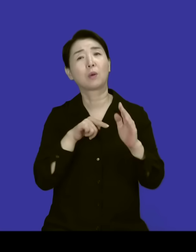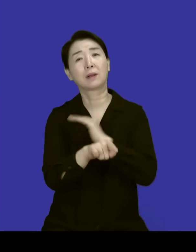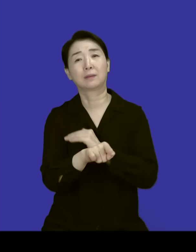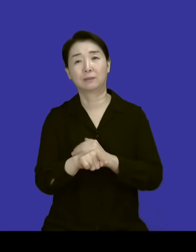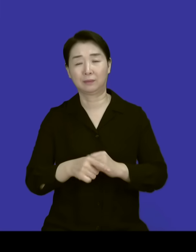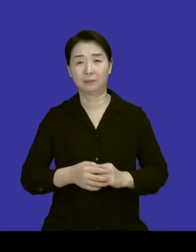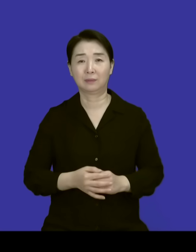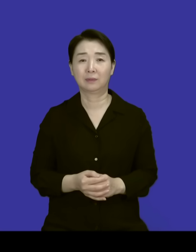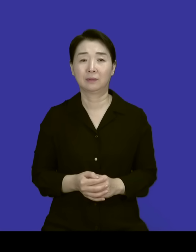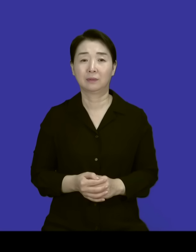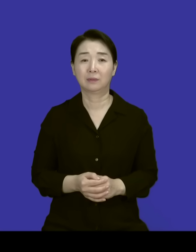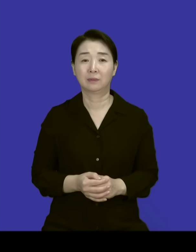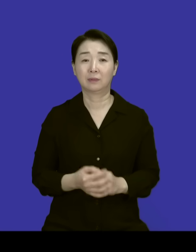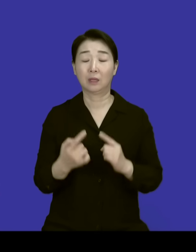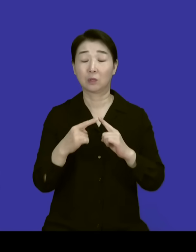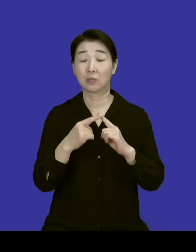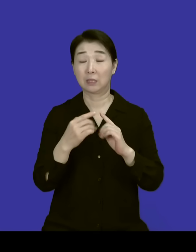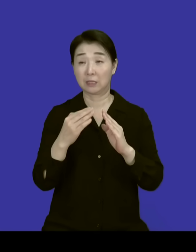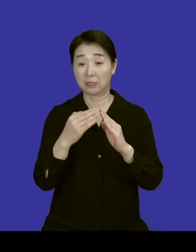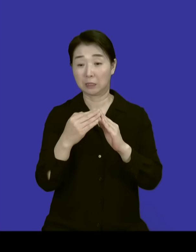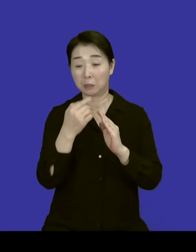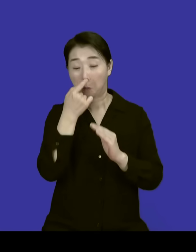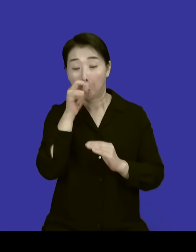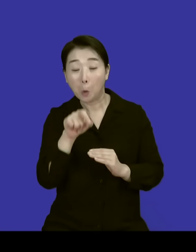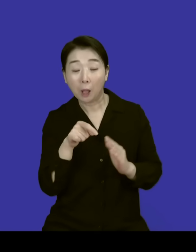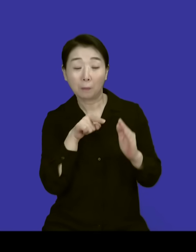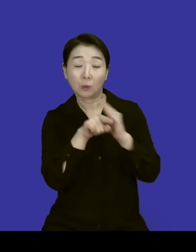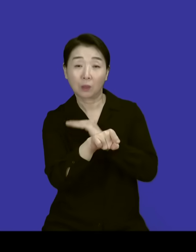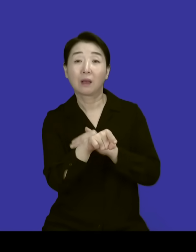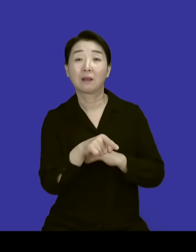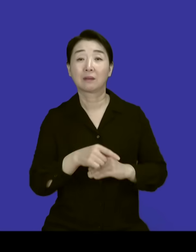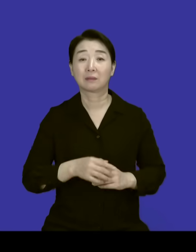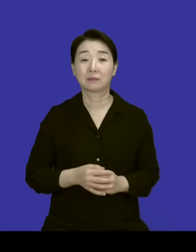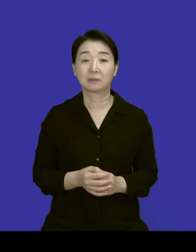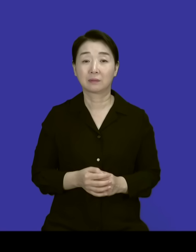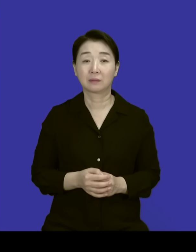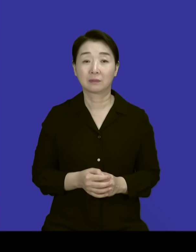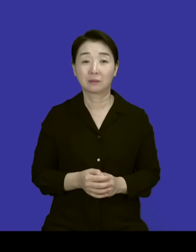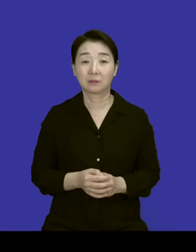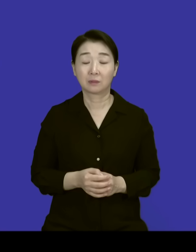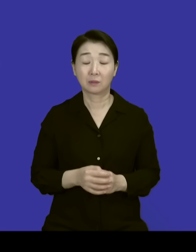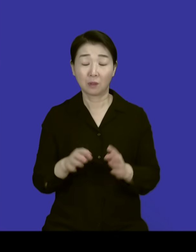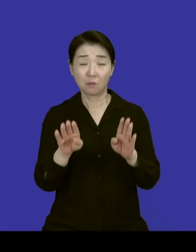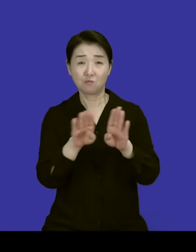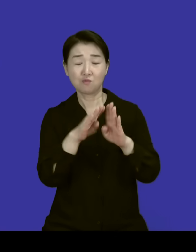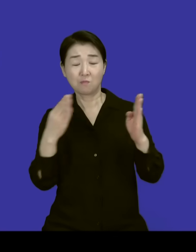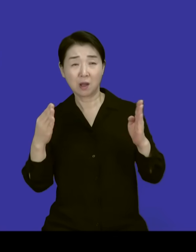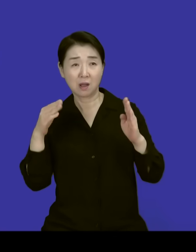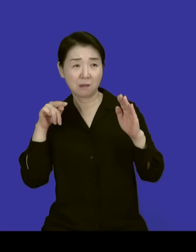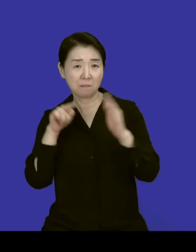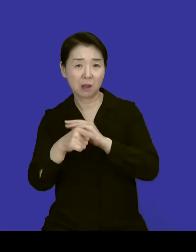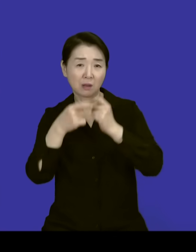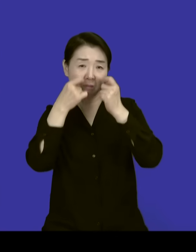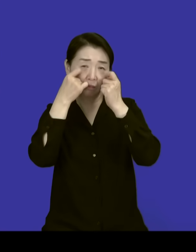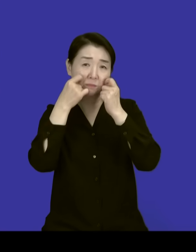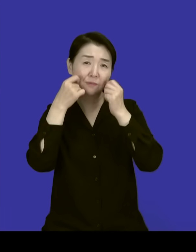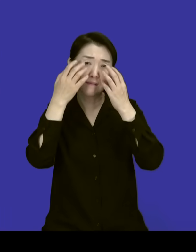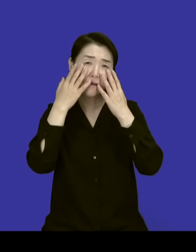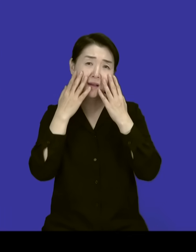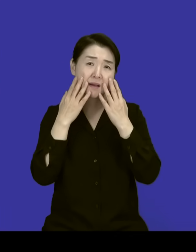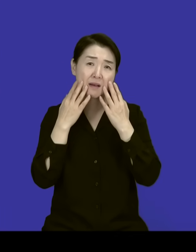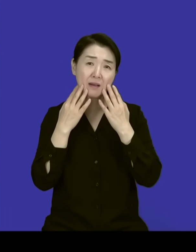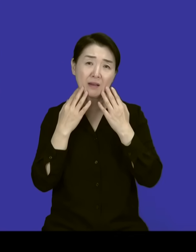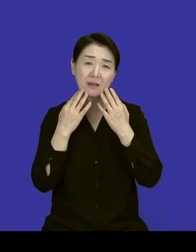다시. 교회, 집 앞에 있는 교회를. 예. 네. 들어가자마자 문을 열고 탁 들어간 눈물이 막 그냥 터지는 정도가